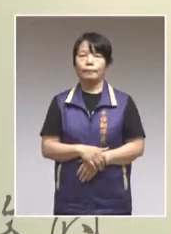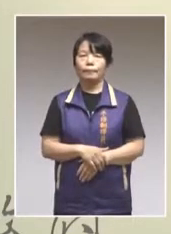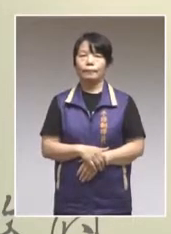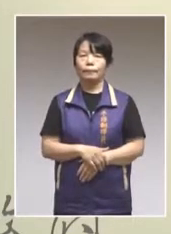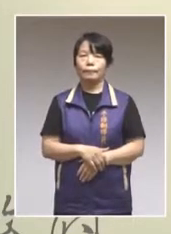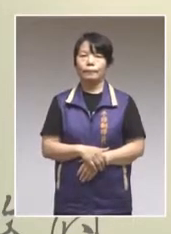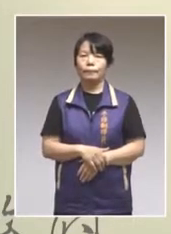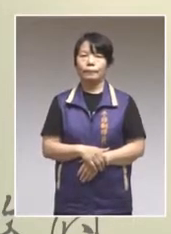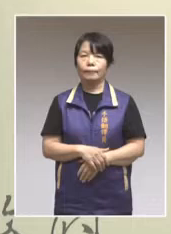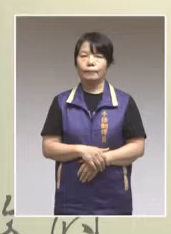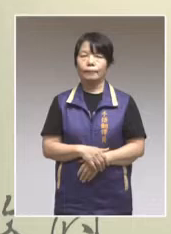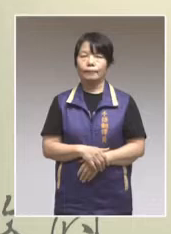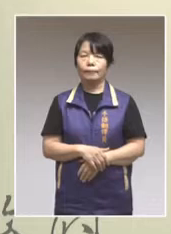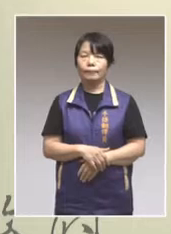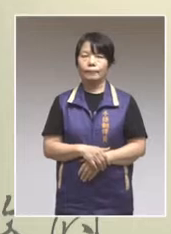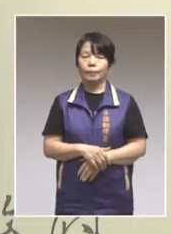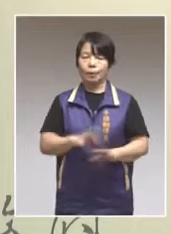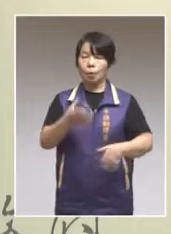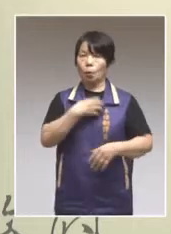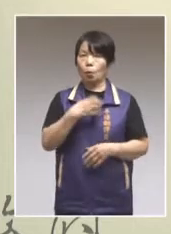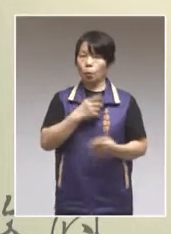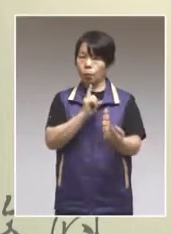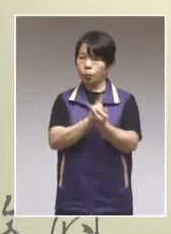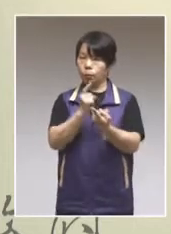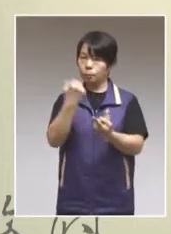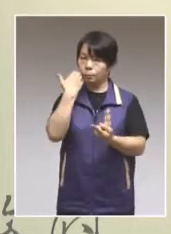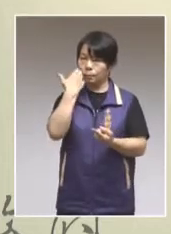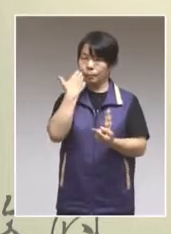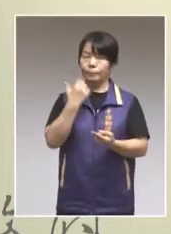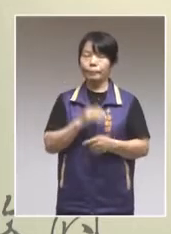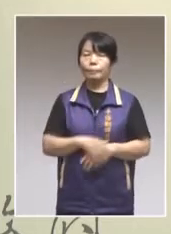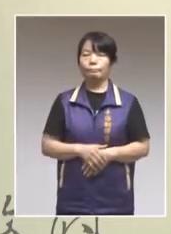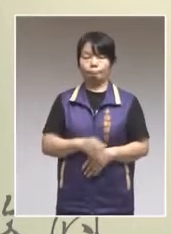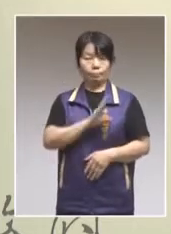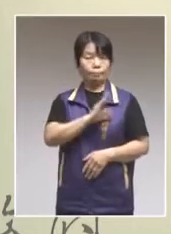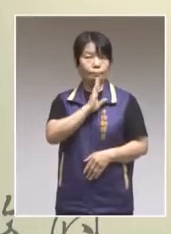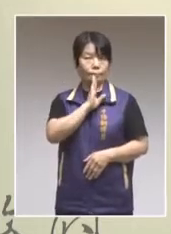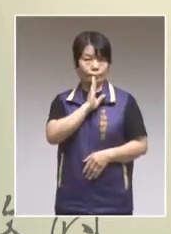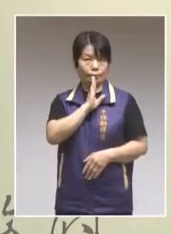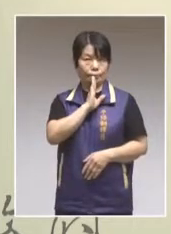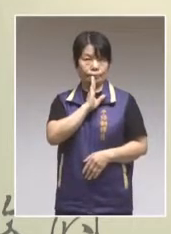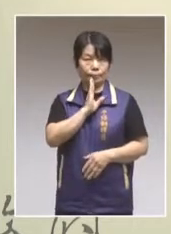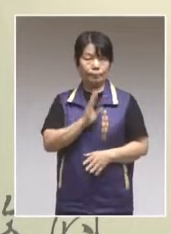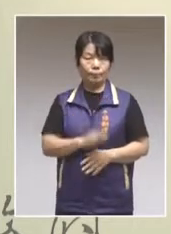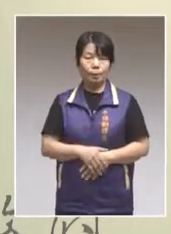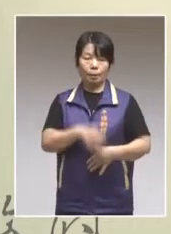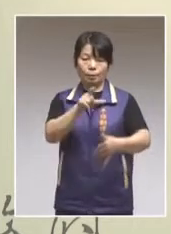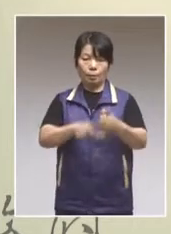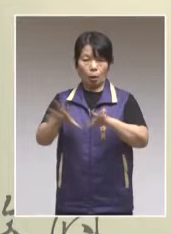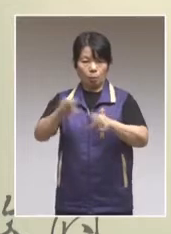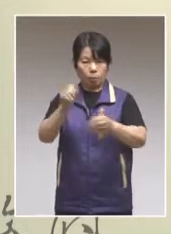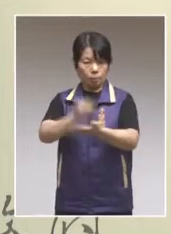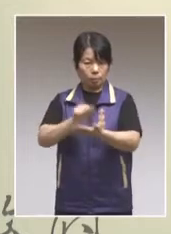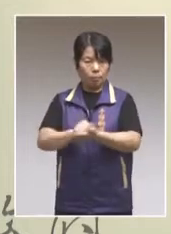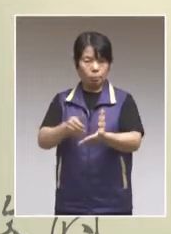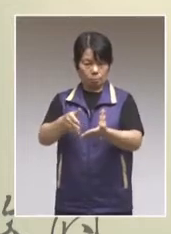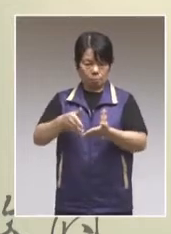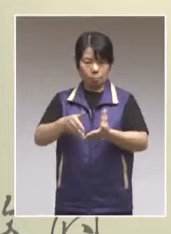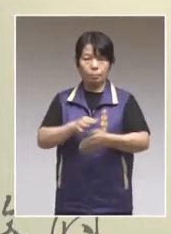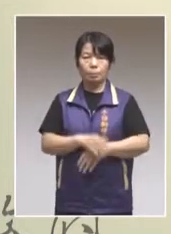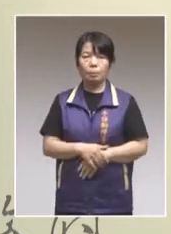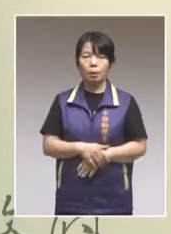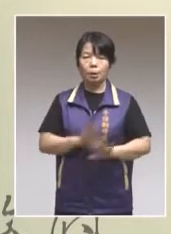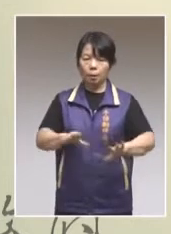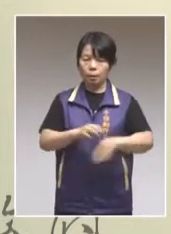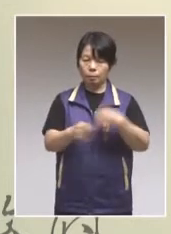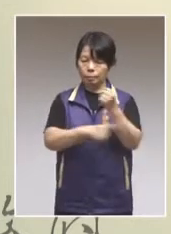列的风险对象。那风险对象的部分，那当然会有相关的一些个人资料需要填报，那这个部分我们会依